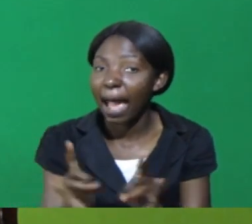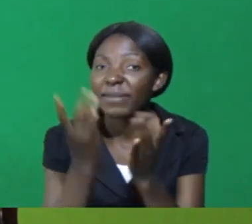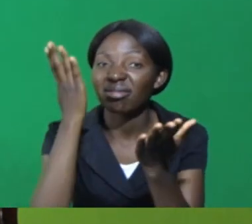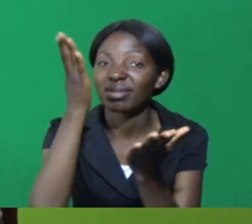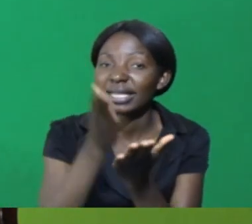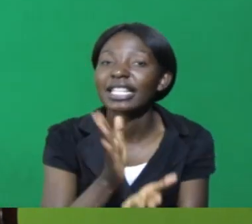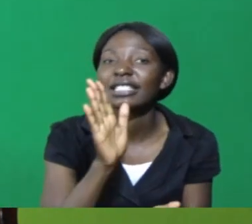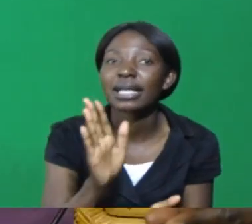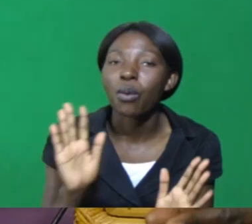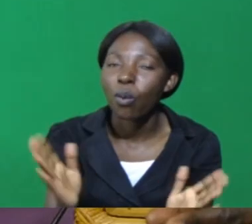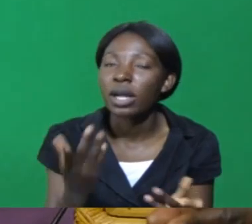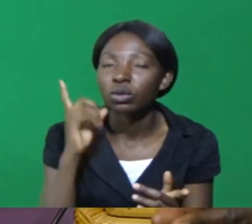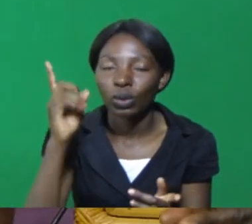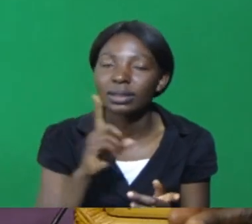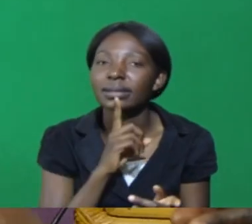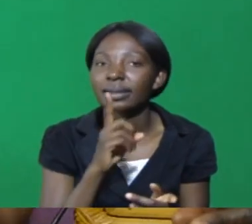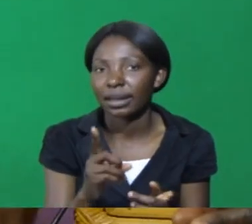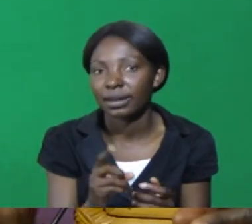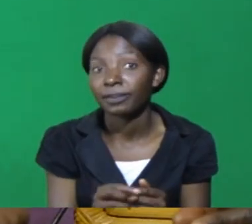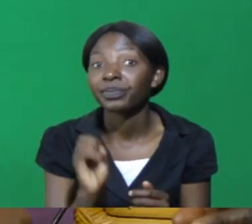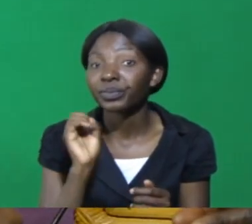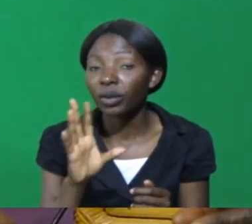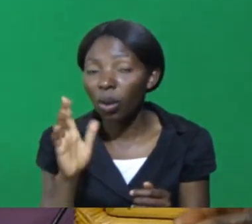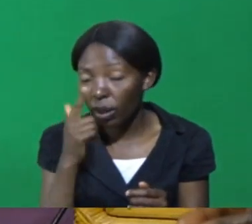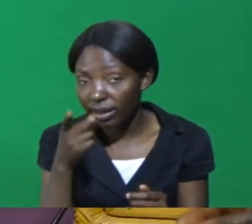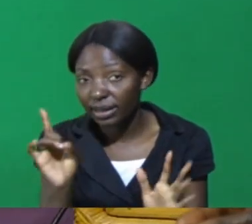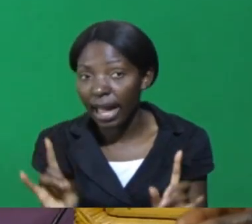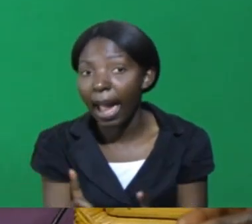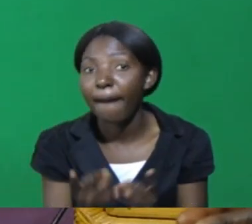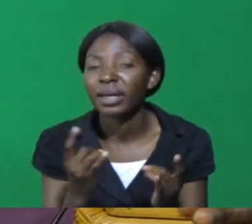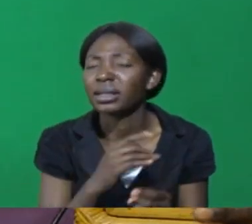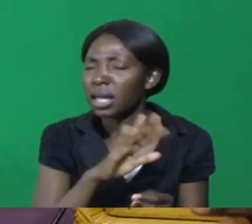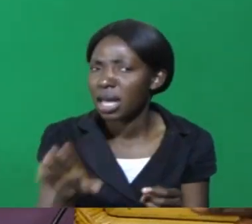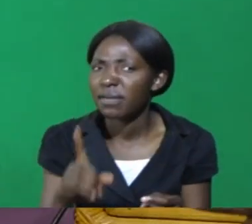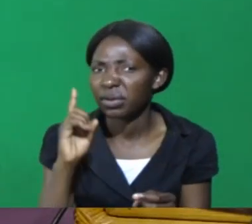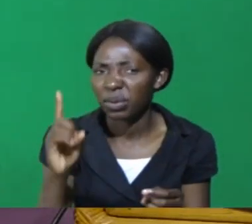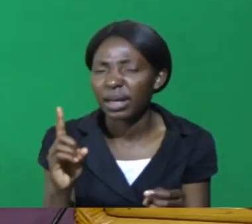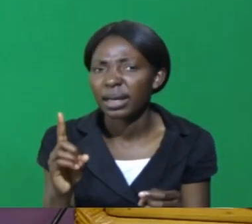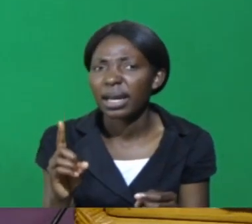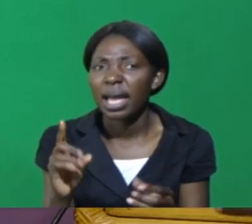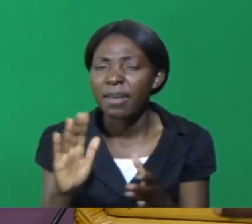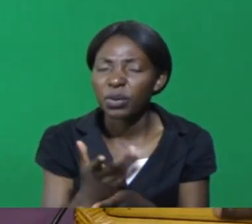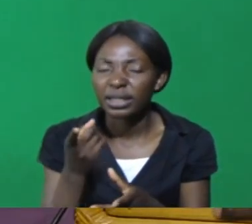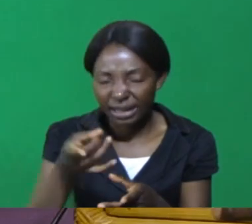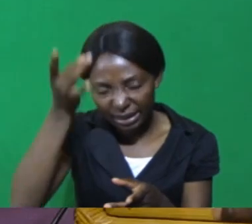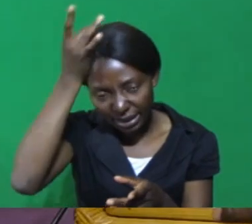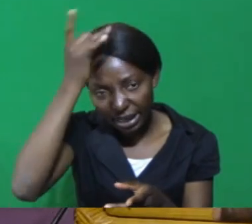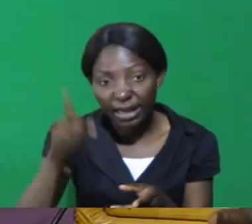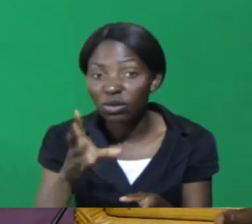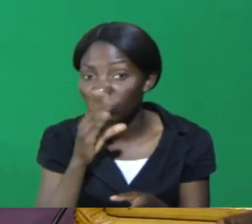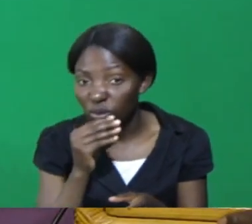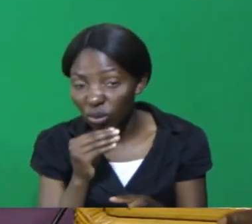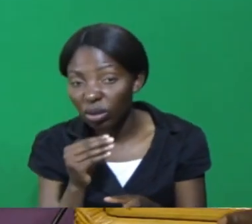ake exactly zvakadaro. Saka pari kubva panzi pazvinonodaro kudaro nemi vateererani mukuona kuti mambo yakaprofitwa anomhura Mwari